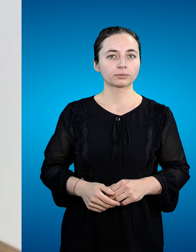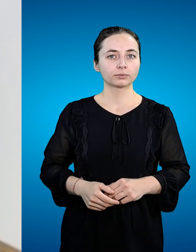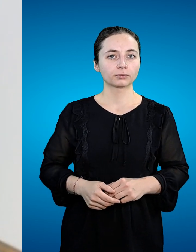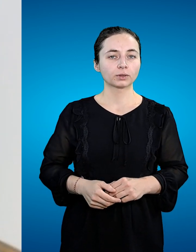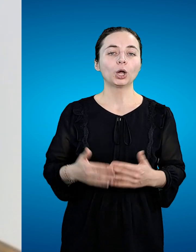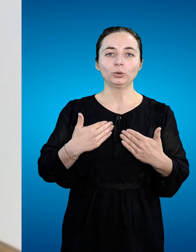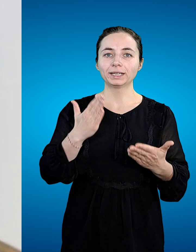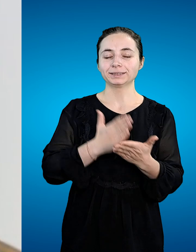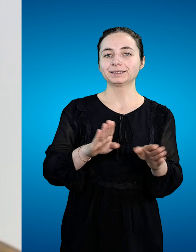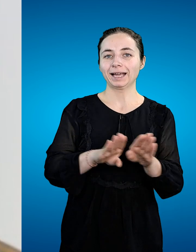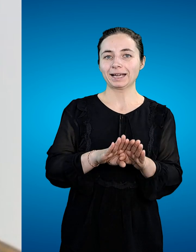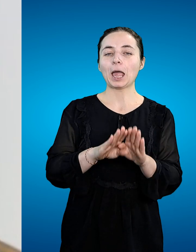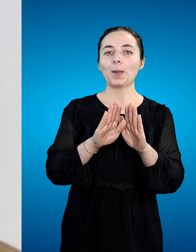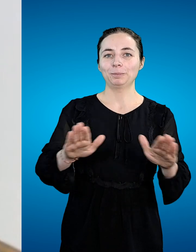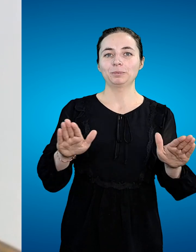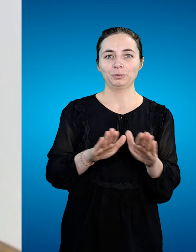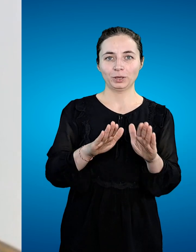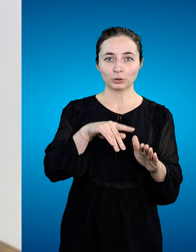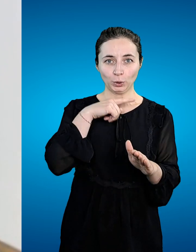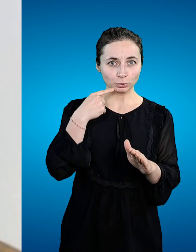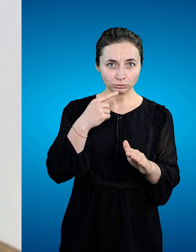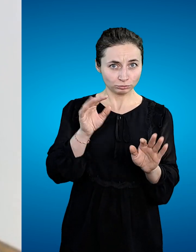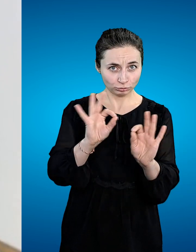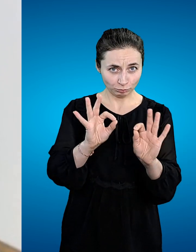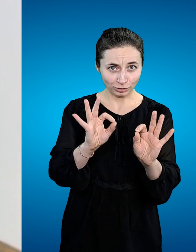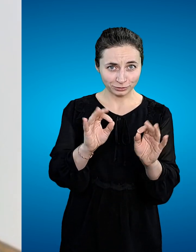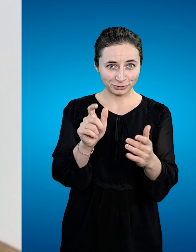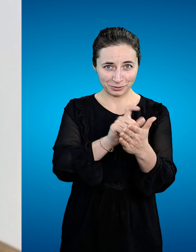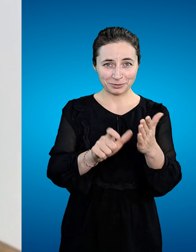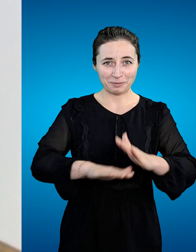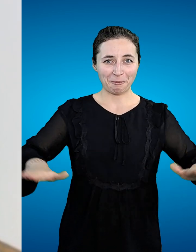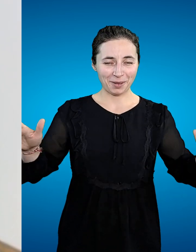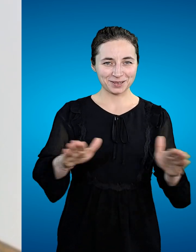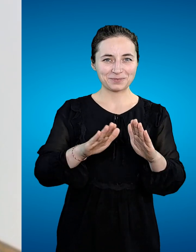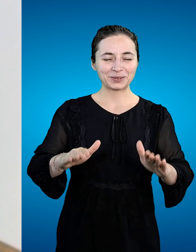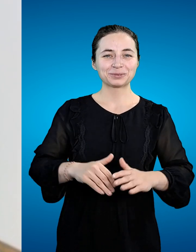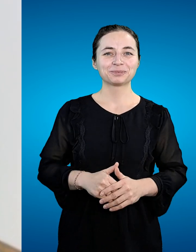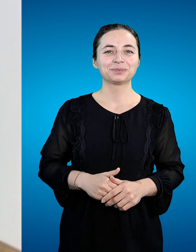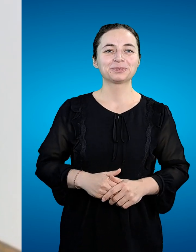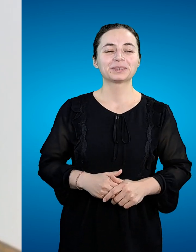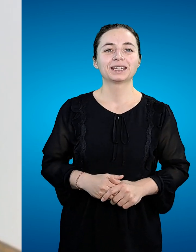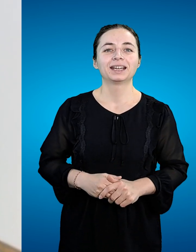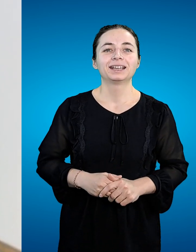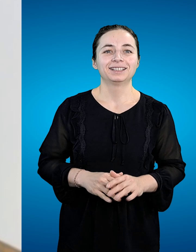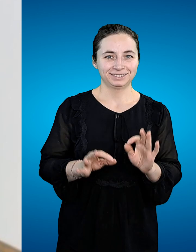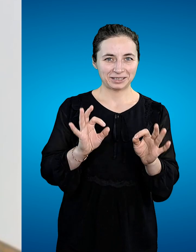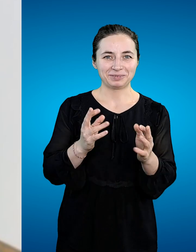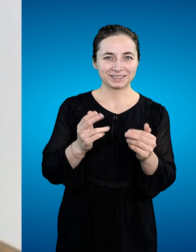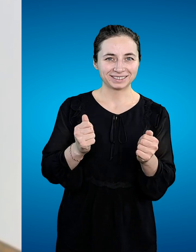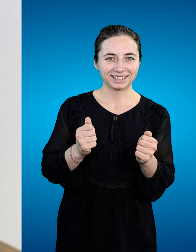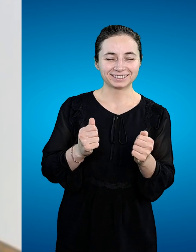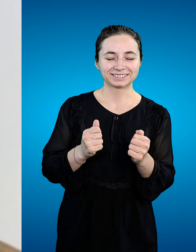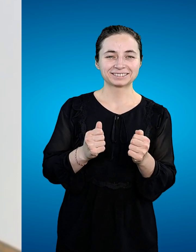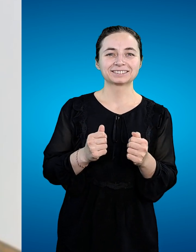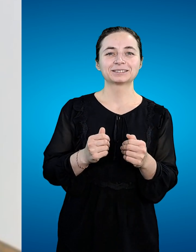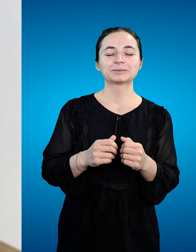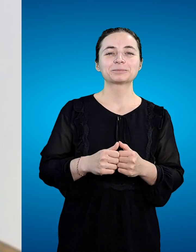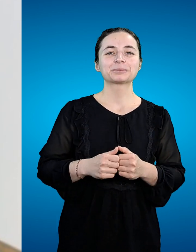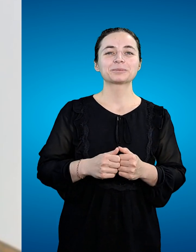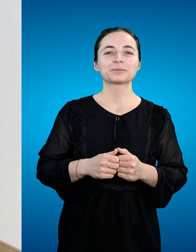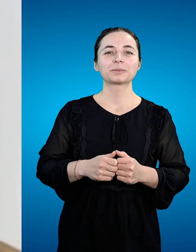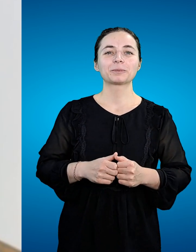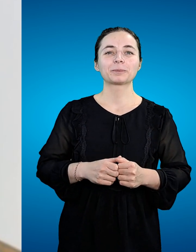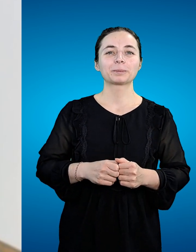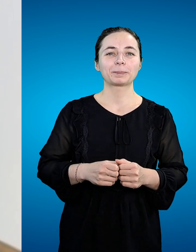личность. У нас есть такая песня на русском языке. Ничего, что я песни пою, нормально? Нормально?